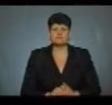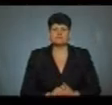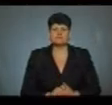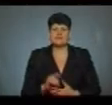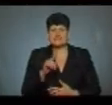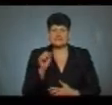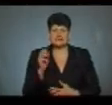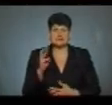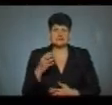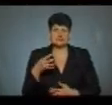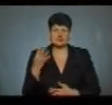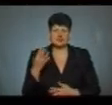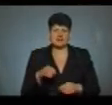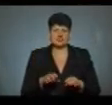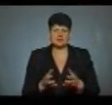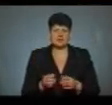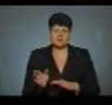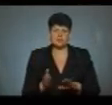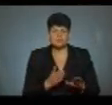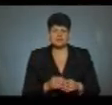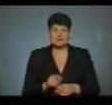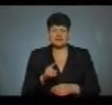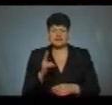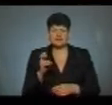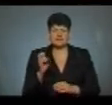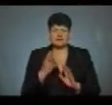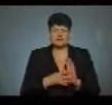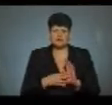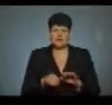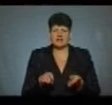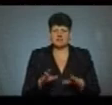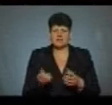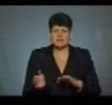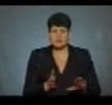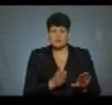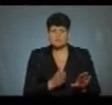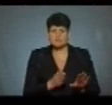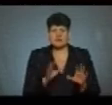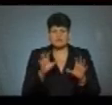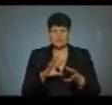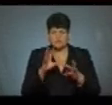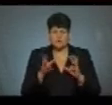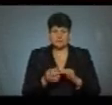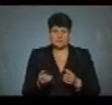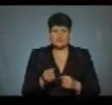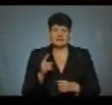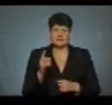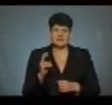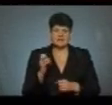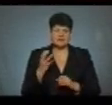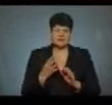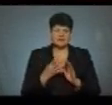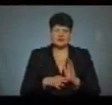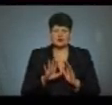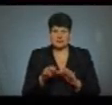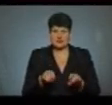За 344 рішення прийнято. За 290 рішення прийнято. Закон прийнятий в цілому. За 295